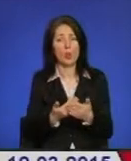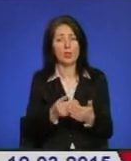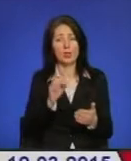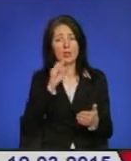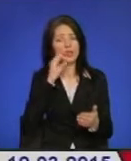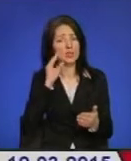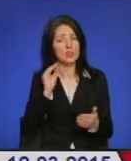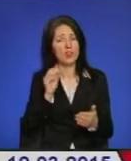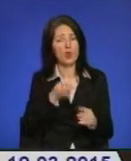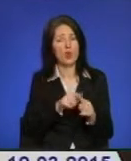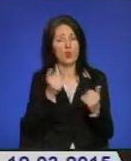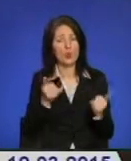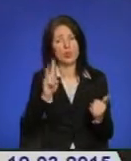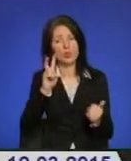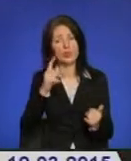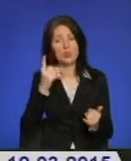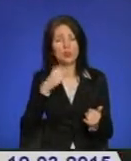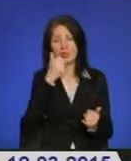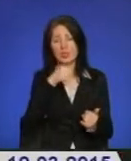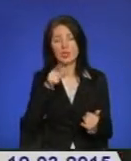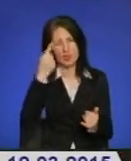сьогодні 201 рік він знав що буде сьогодні така подія